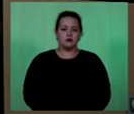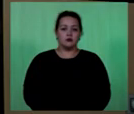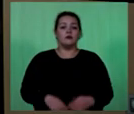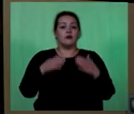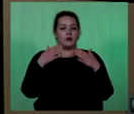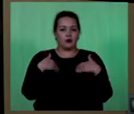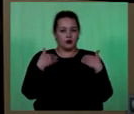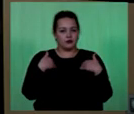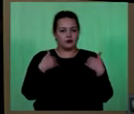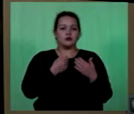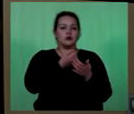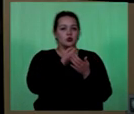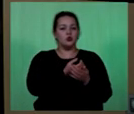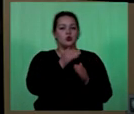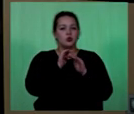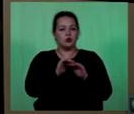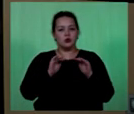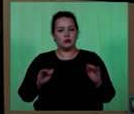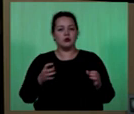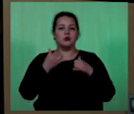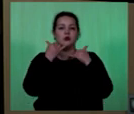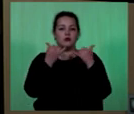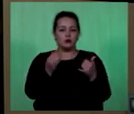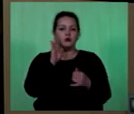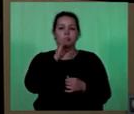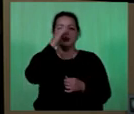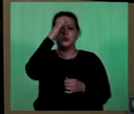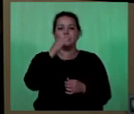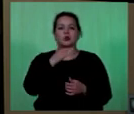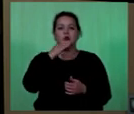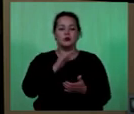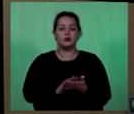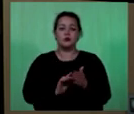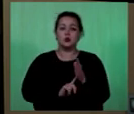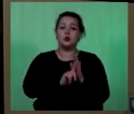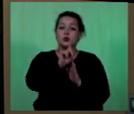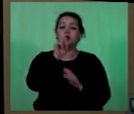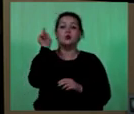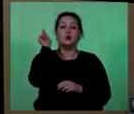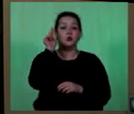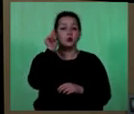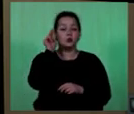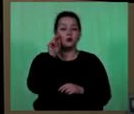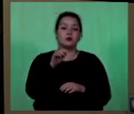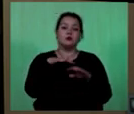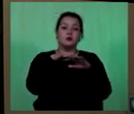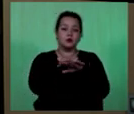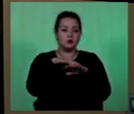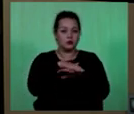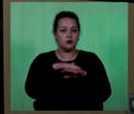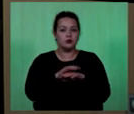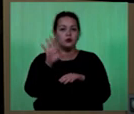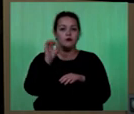здравствуйте дорогие ребята и уважаемые родители мы начинаем урок математики